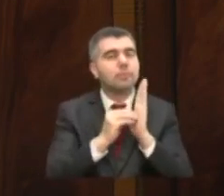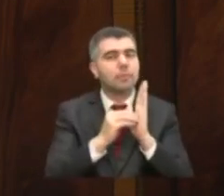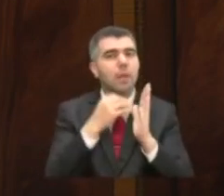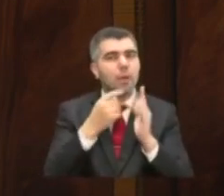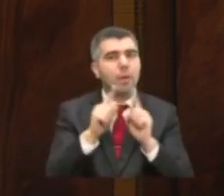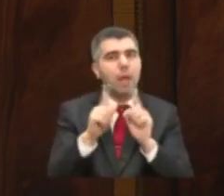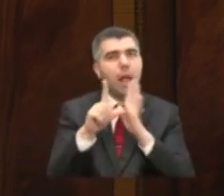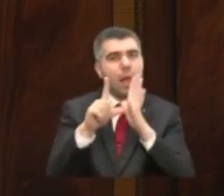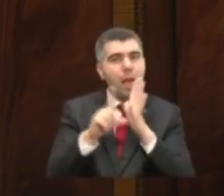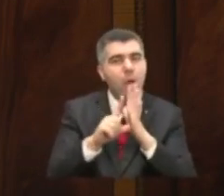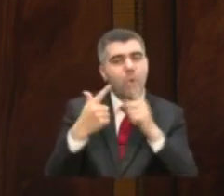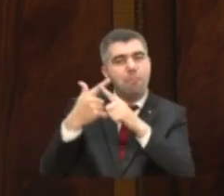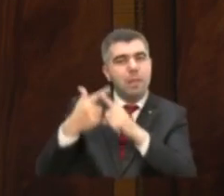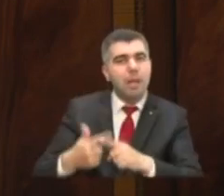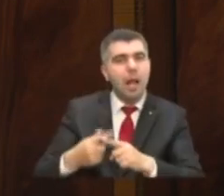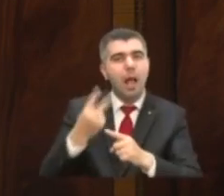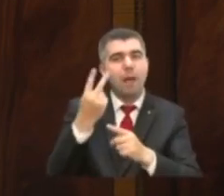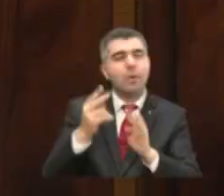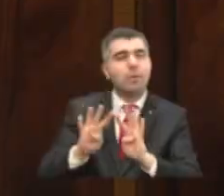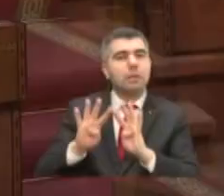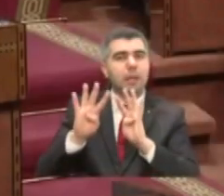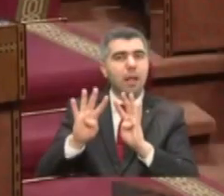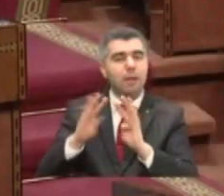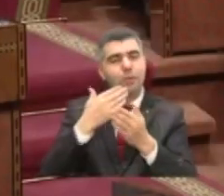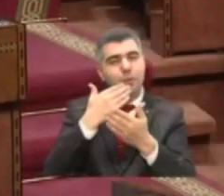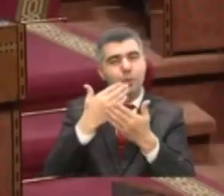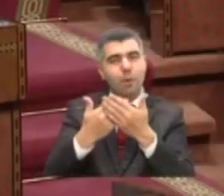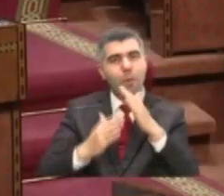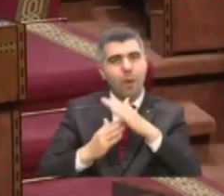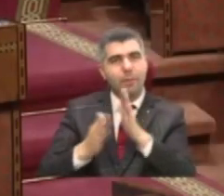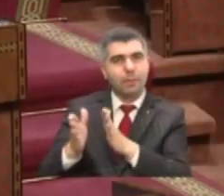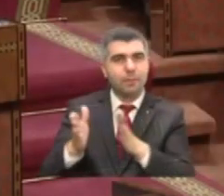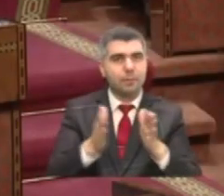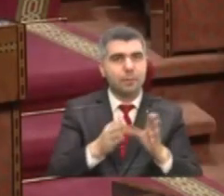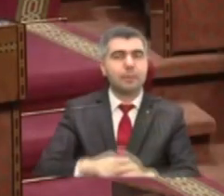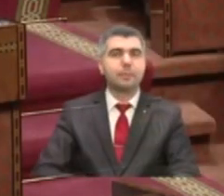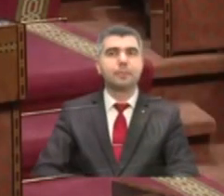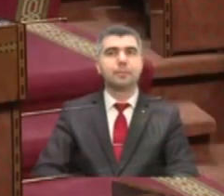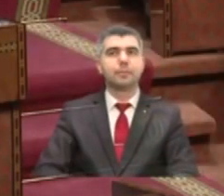بها قانون المالية لسنة 2018. شكرا سيد نائب،